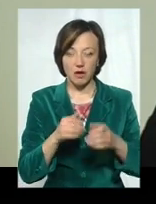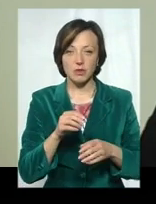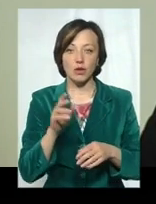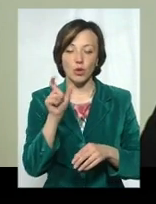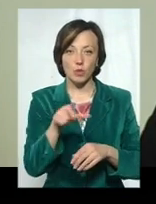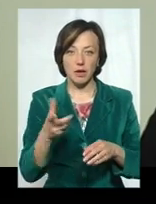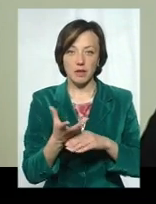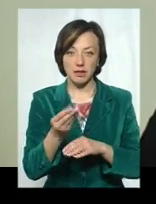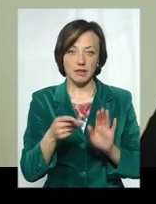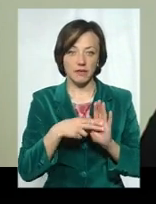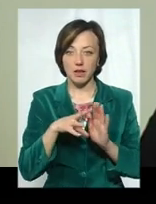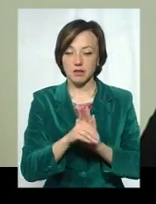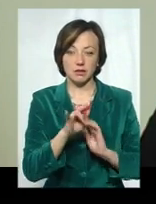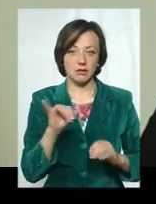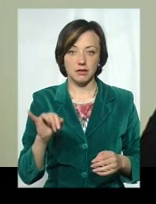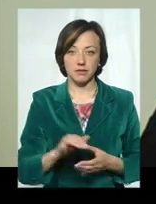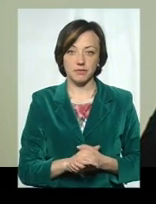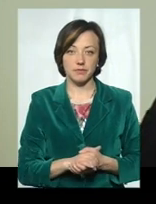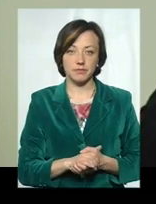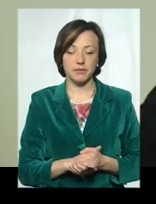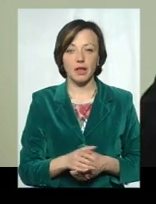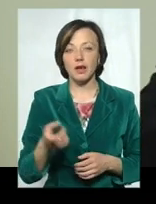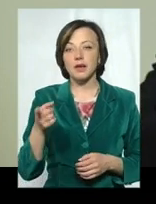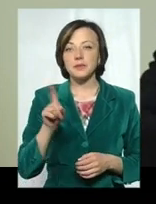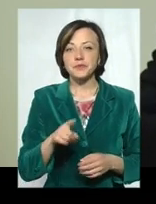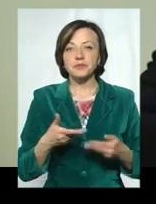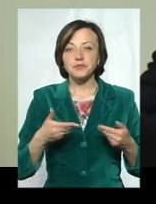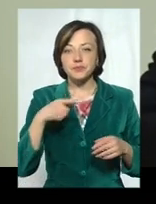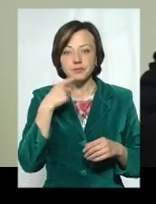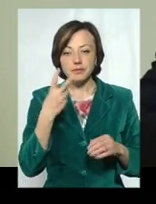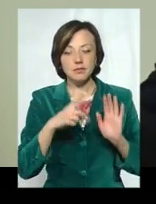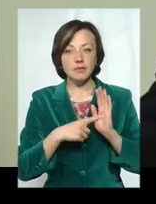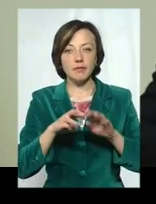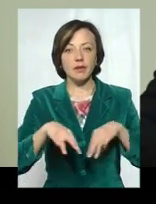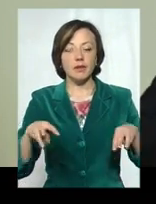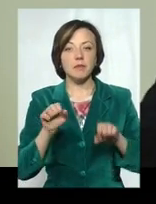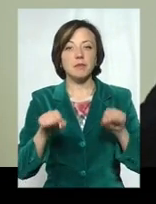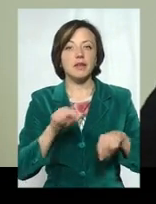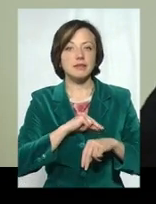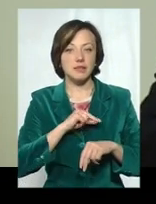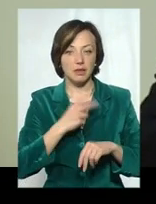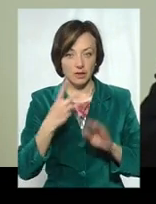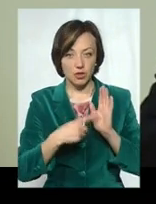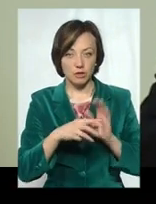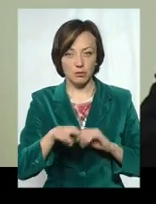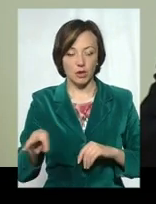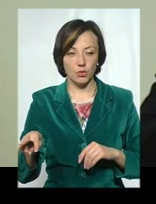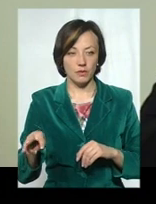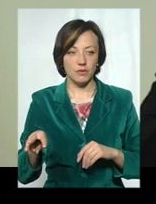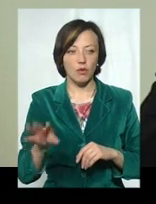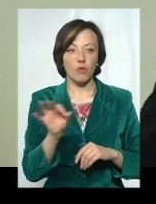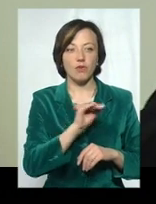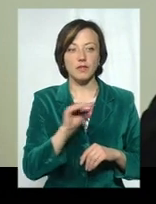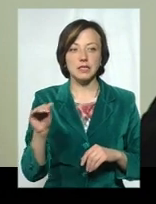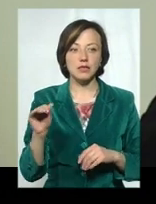внески? Ні. Тому ми кажемо, у нас 26 мільйонів працездатних. 26 мільйонів.